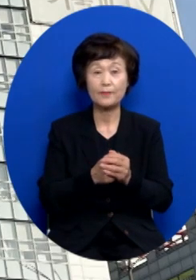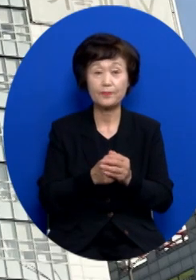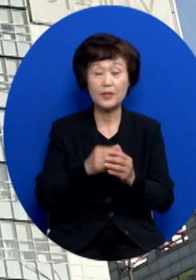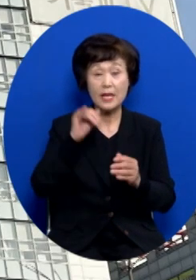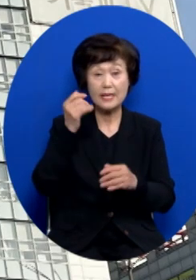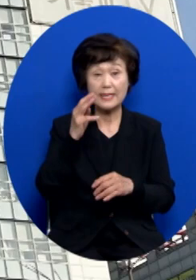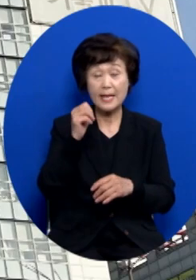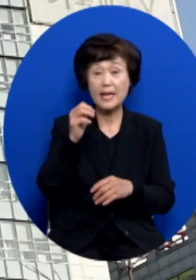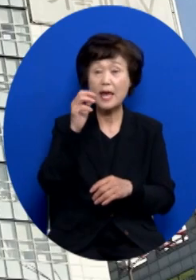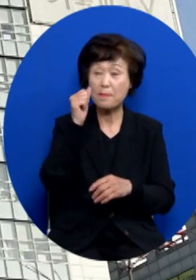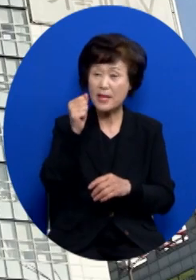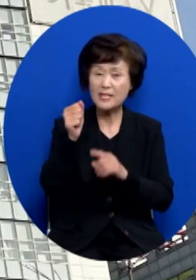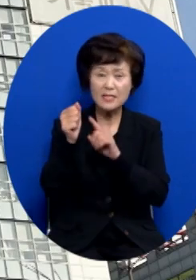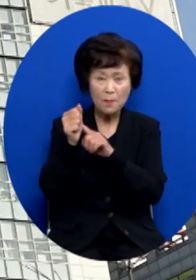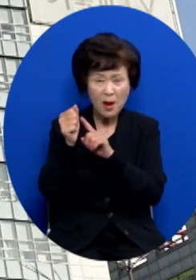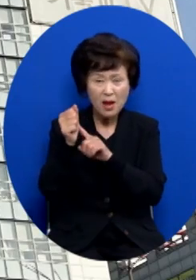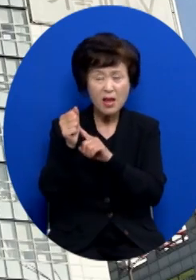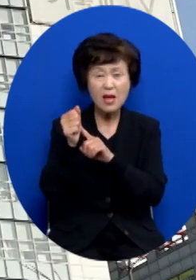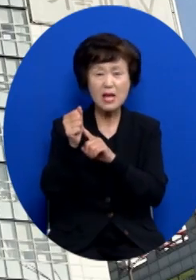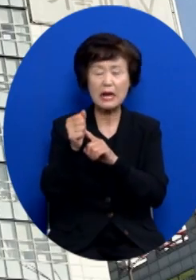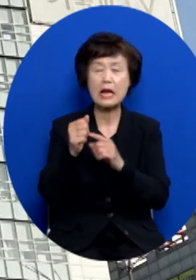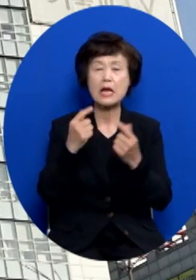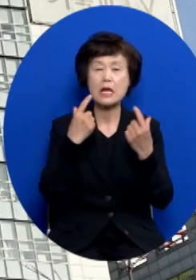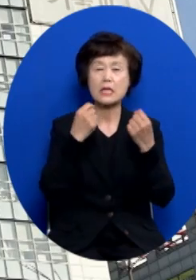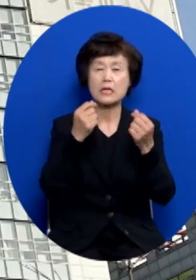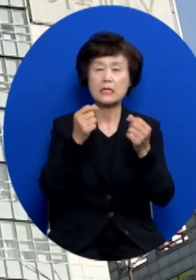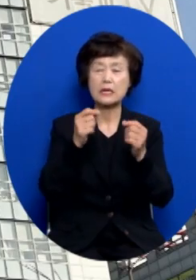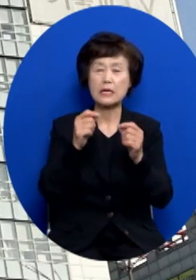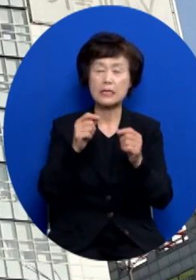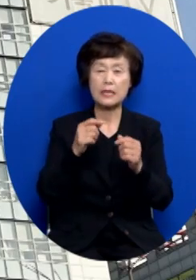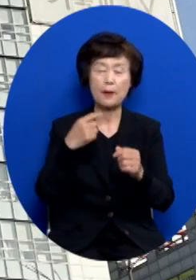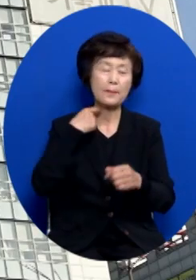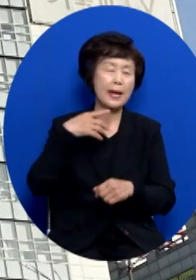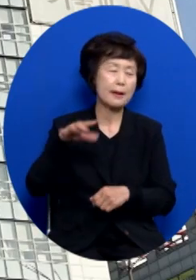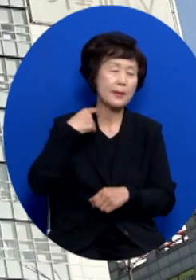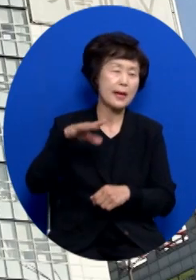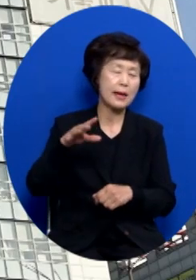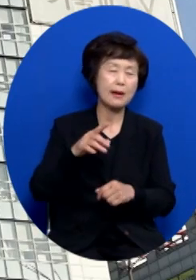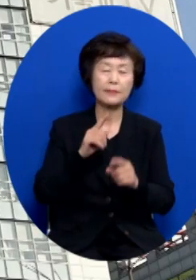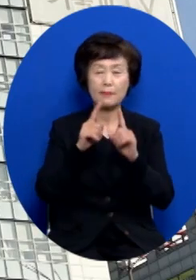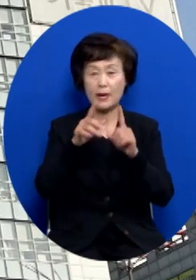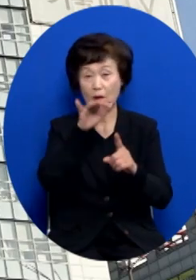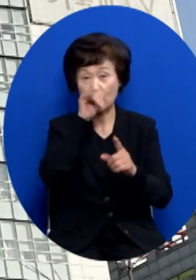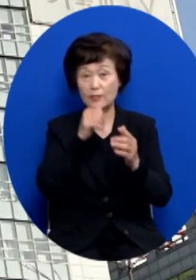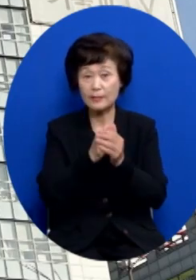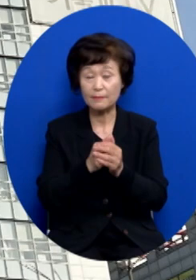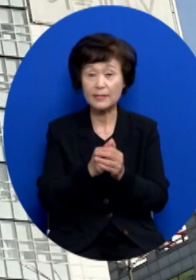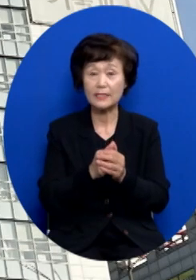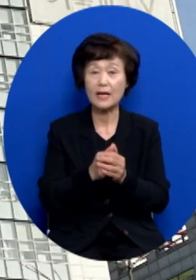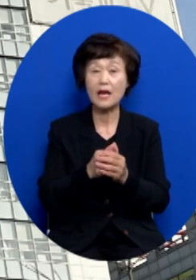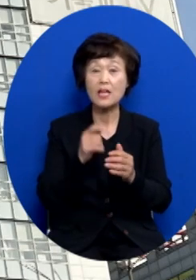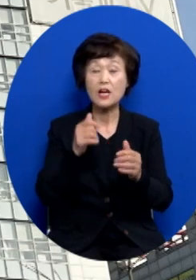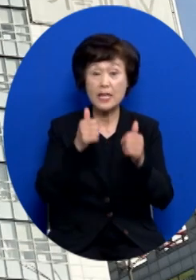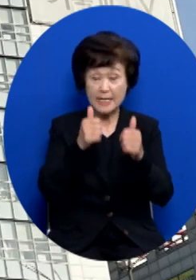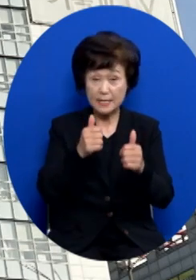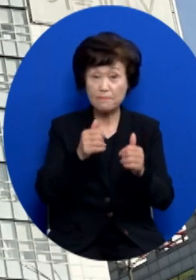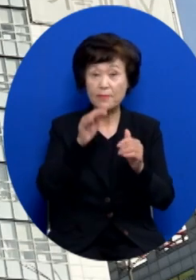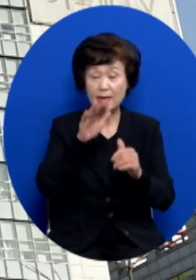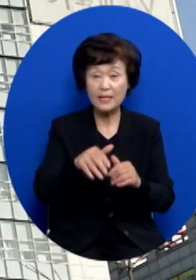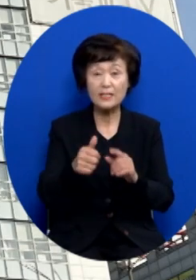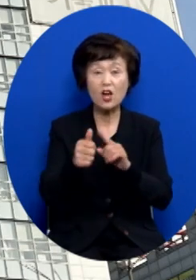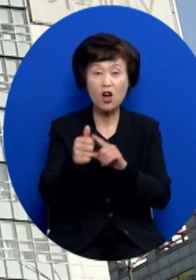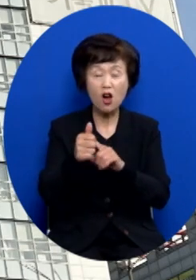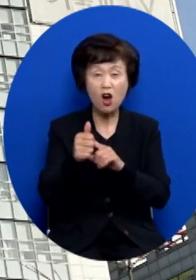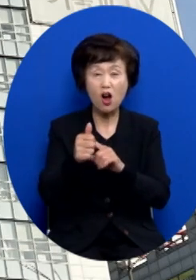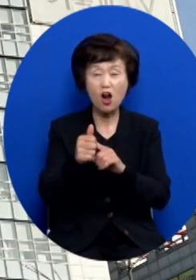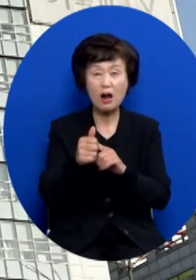기독교복음선교회 JMS 정명석 총재가 여전히 혐의를 부인하고 있습니다. 정 씨의 변호인은 16일 열린 공판에서 성범죄